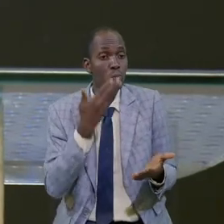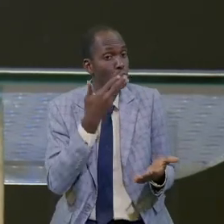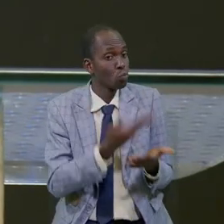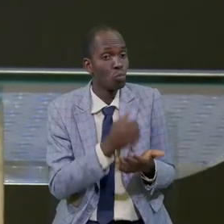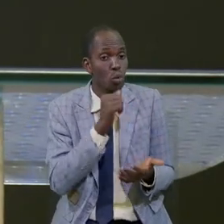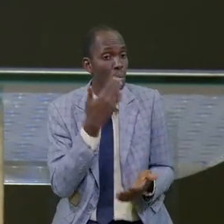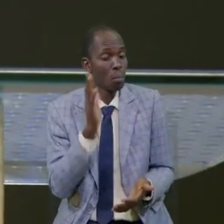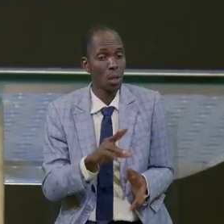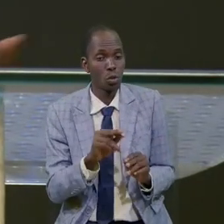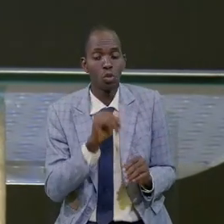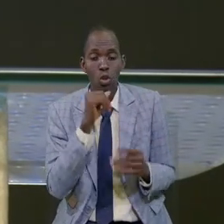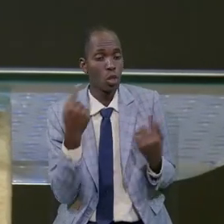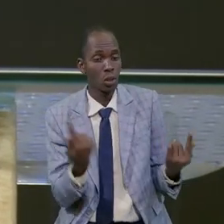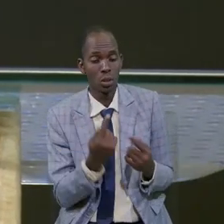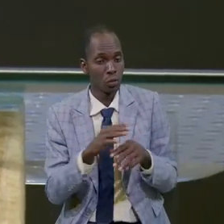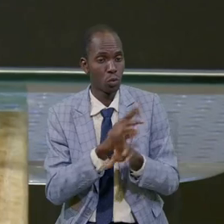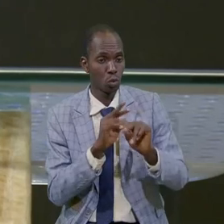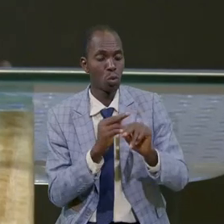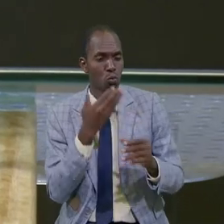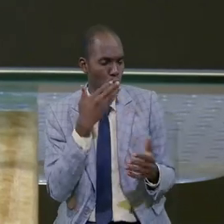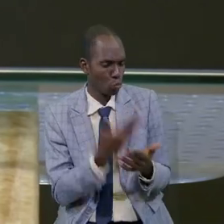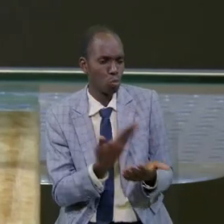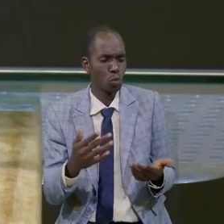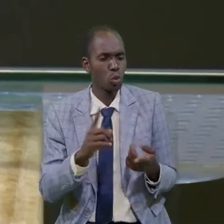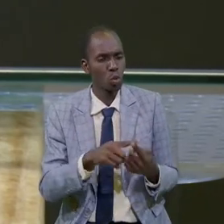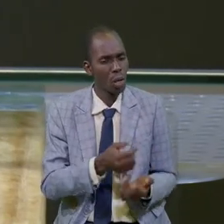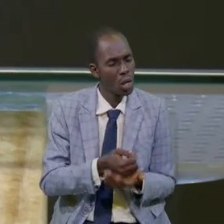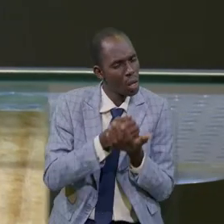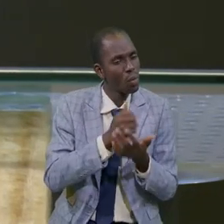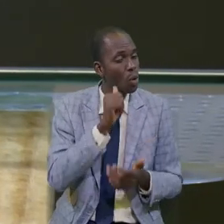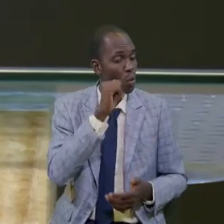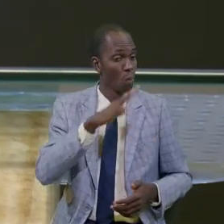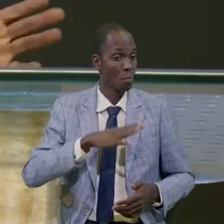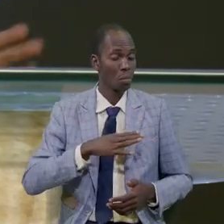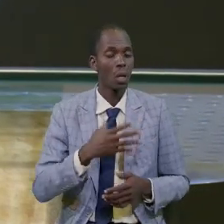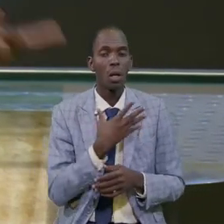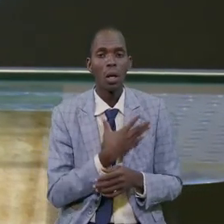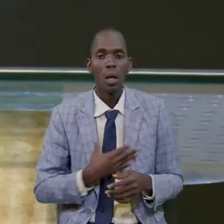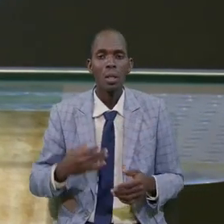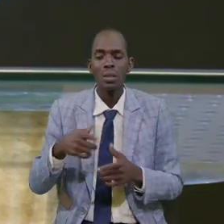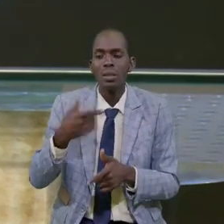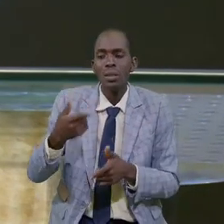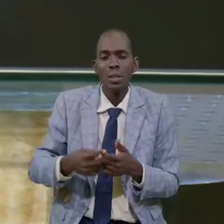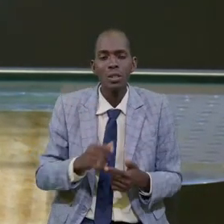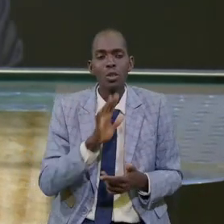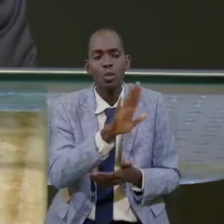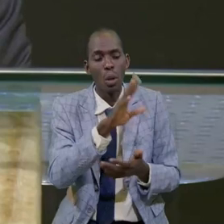chose de normal, quelque chose de bon. Il fait ça envers une dame